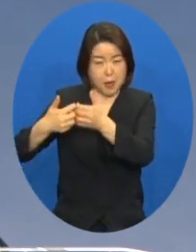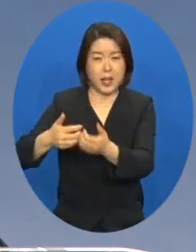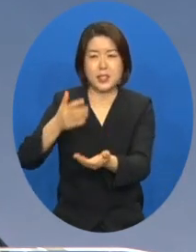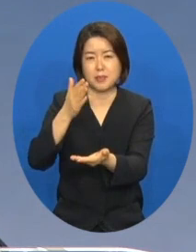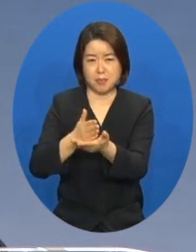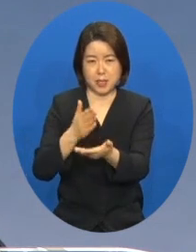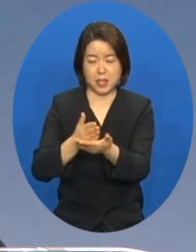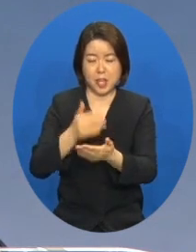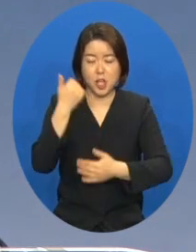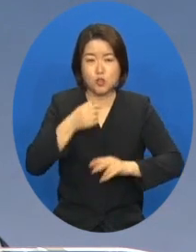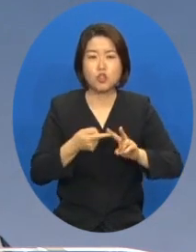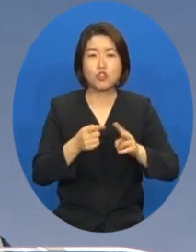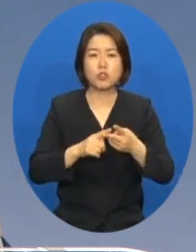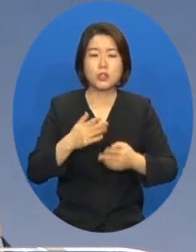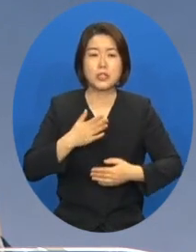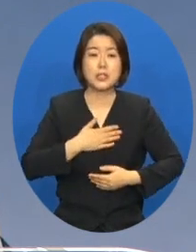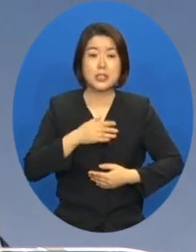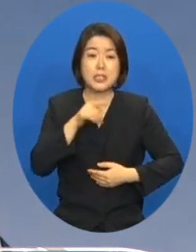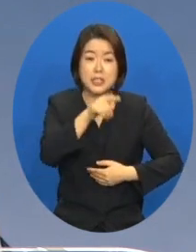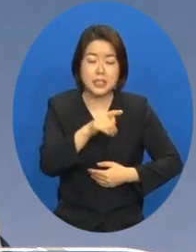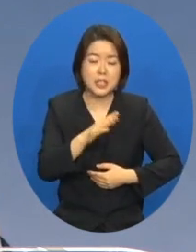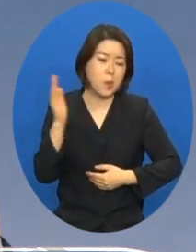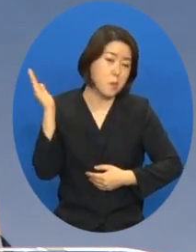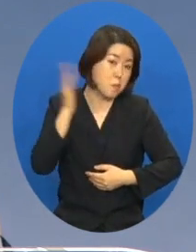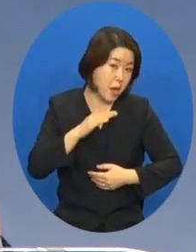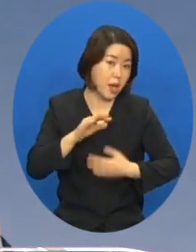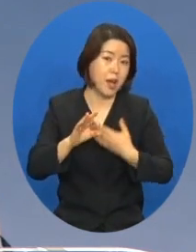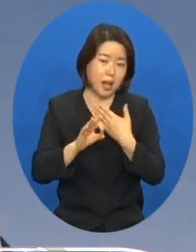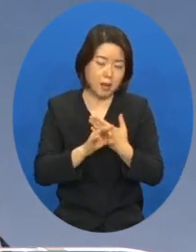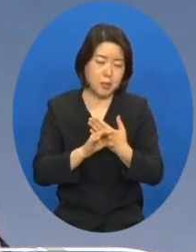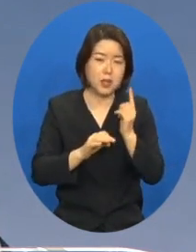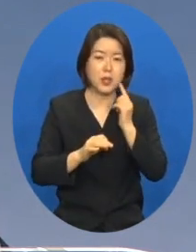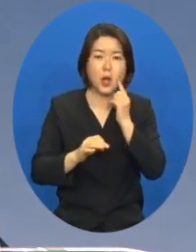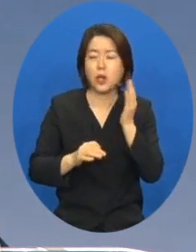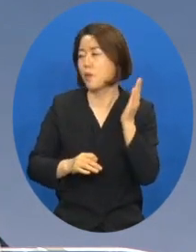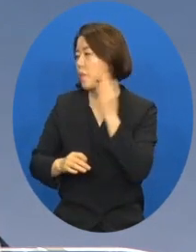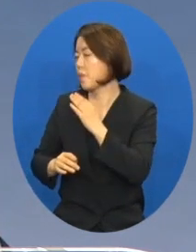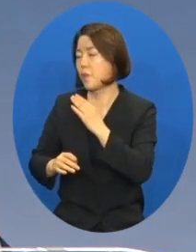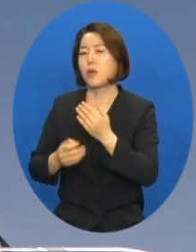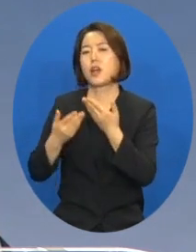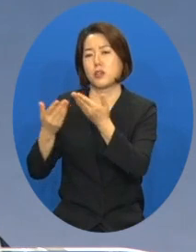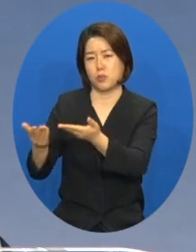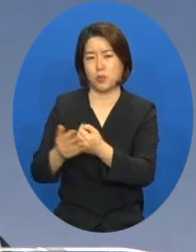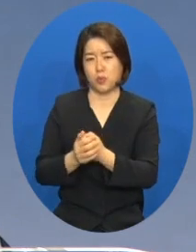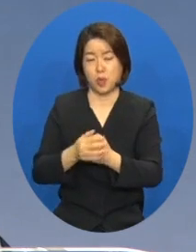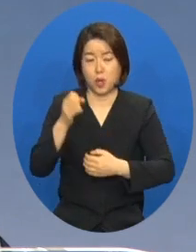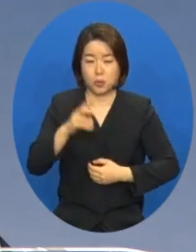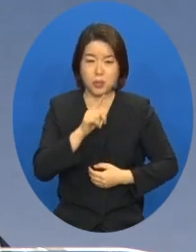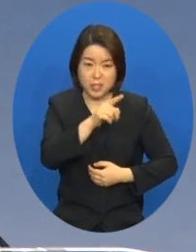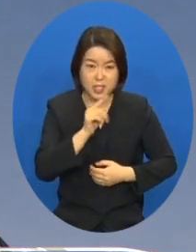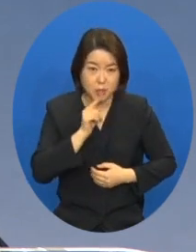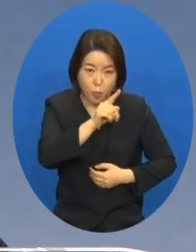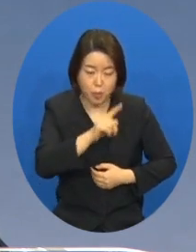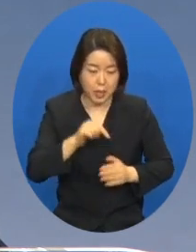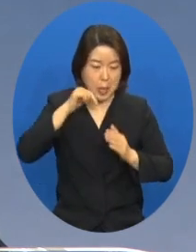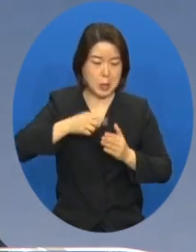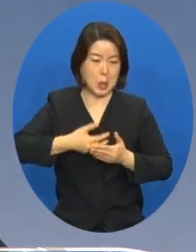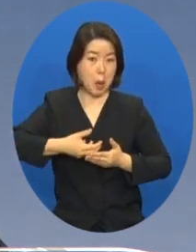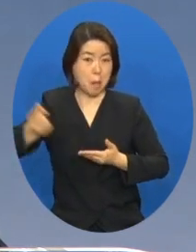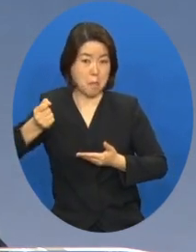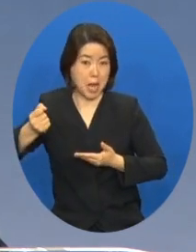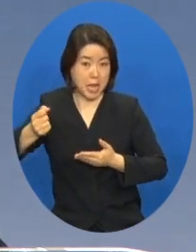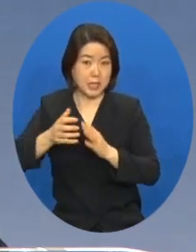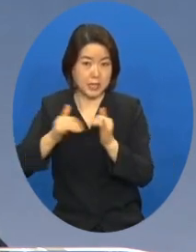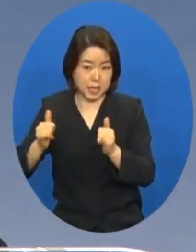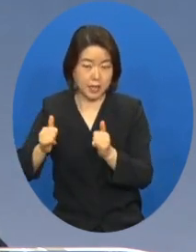말라. 누구든지 내 오른편 뺨을 치거든 왼편도 돌려대며 또 너를 고발하여 속옷을 가지고자 하는